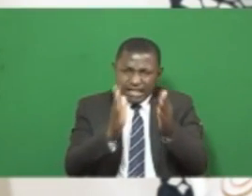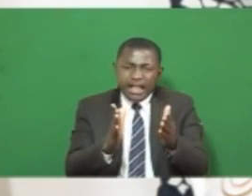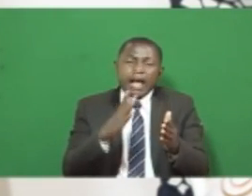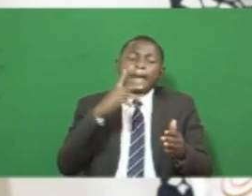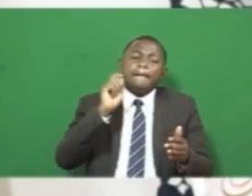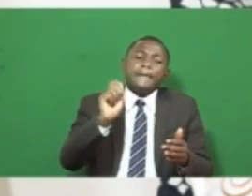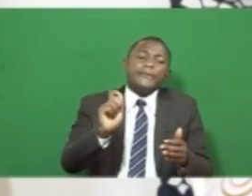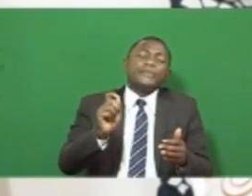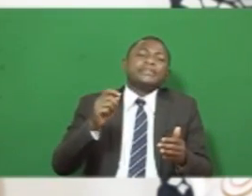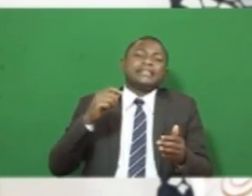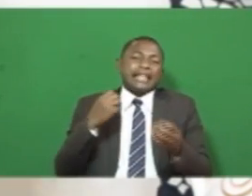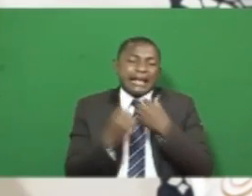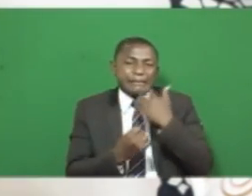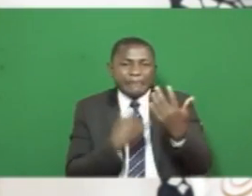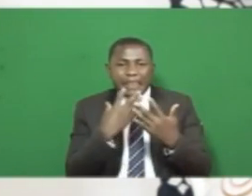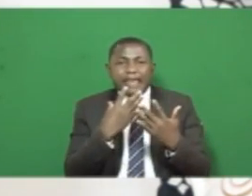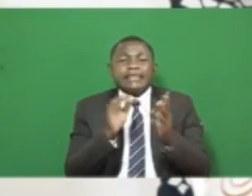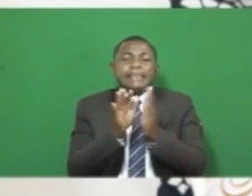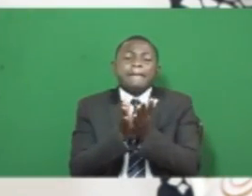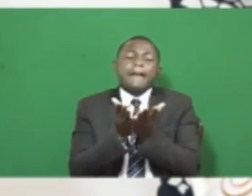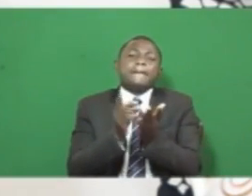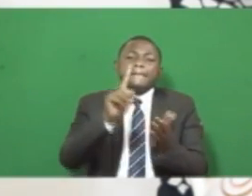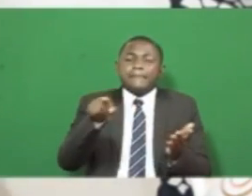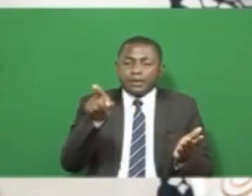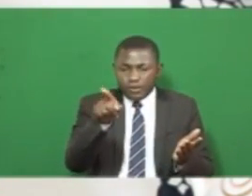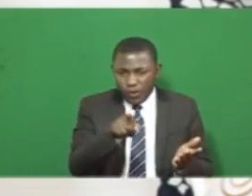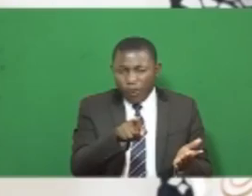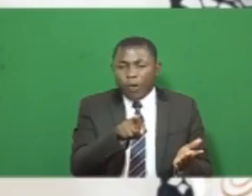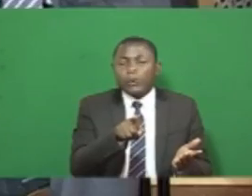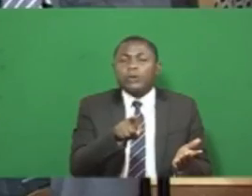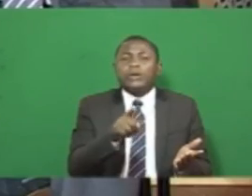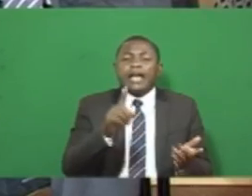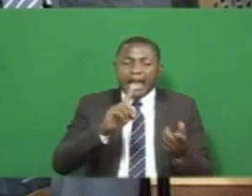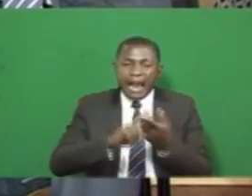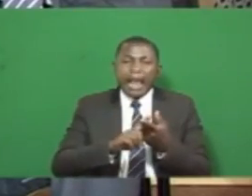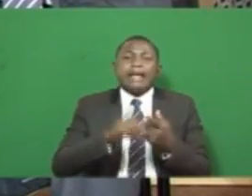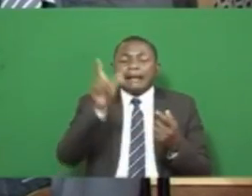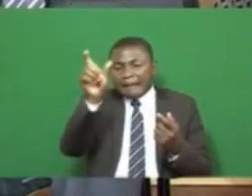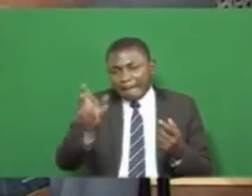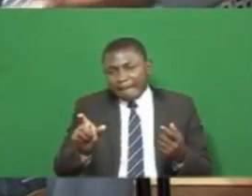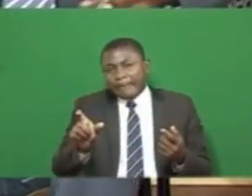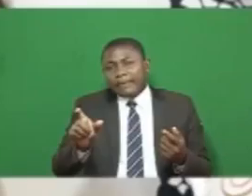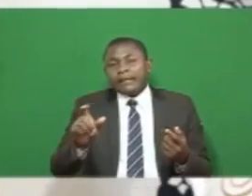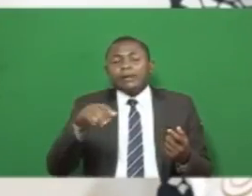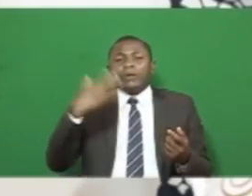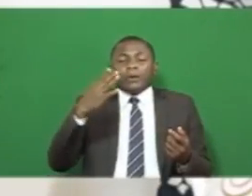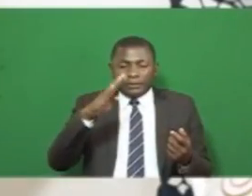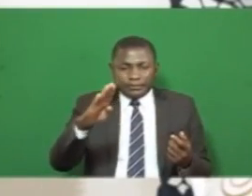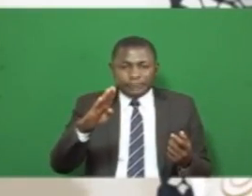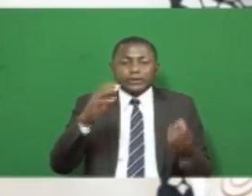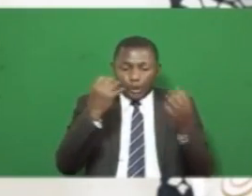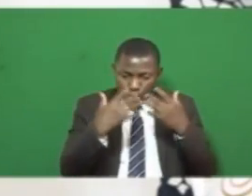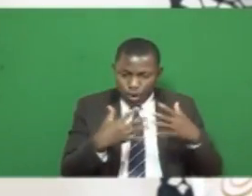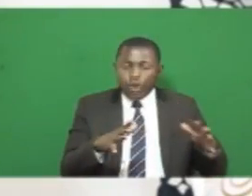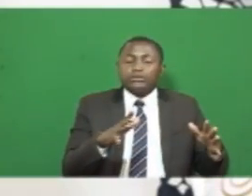dudziro dzakaminama. Asi zvichimutungamirira kuita sei? Kuno paratwa. Kweza zvinoita munhu ukarasika pama